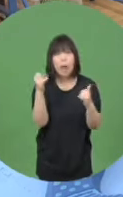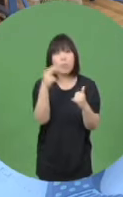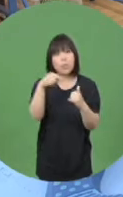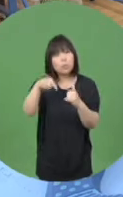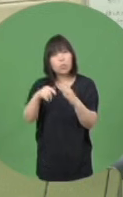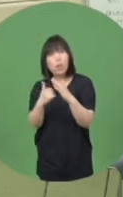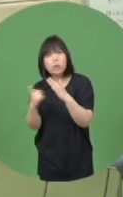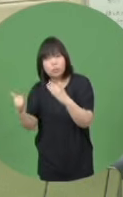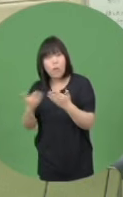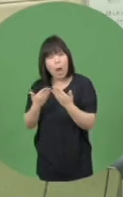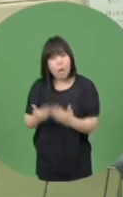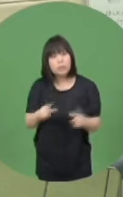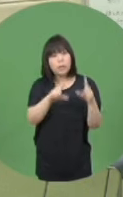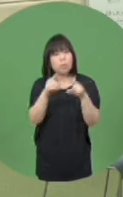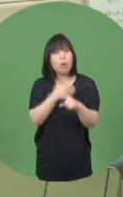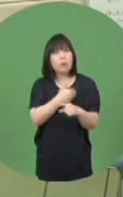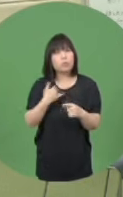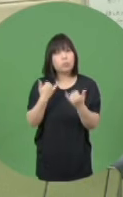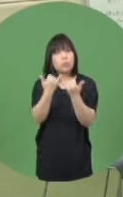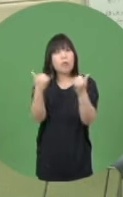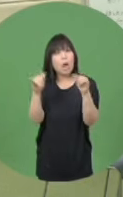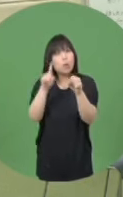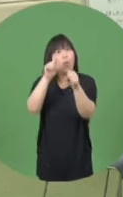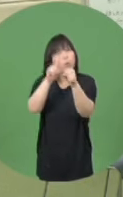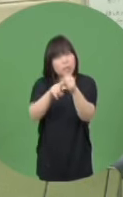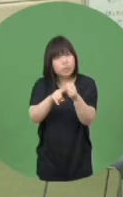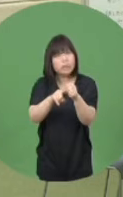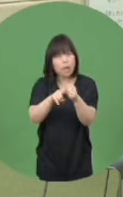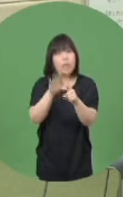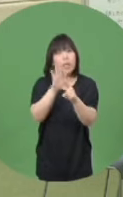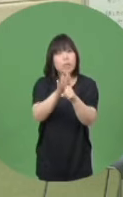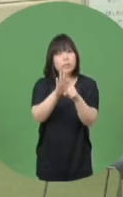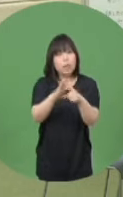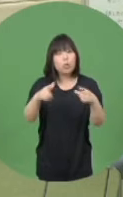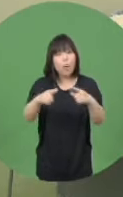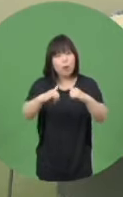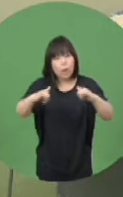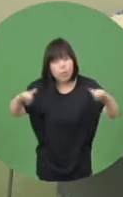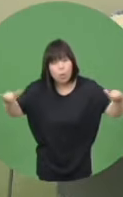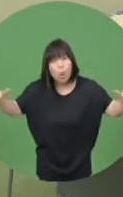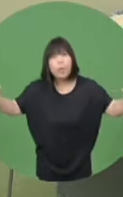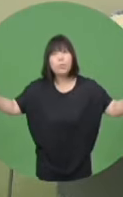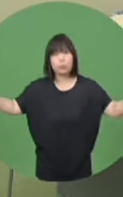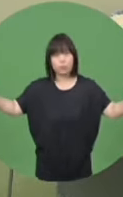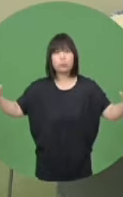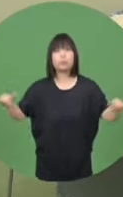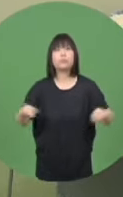家族が安心して暮らせる社会を目指して、支援の輪が広がります。